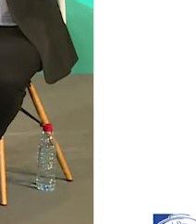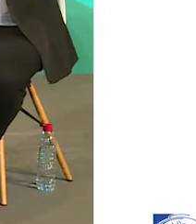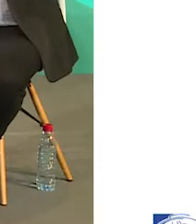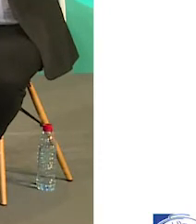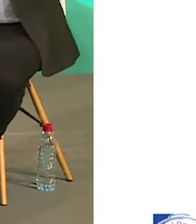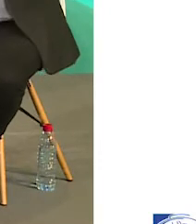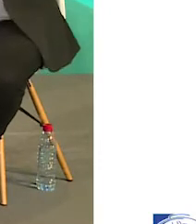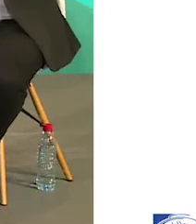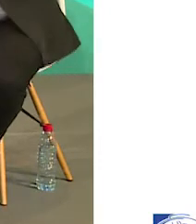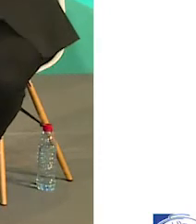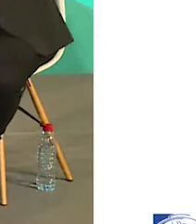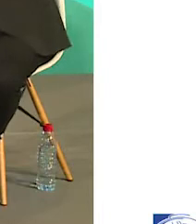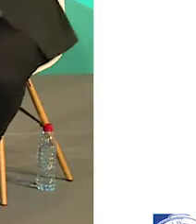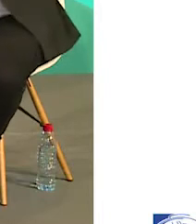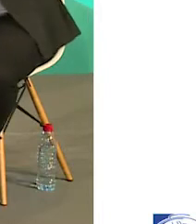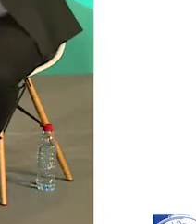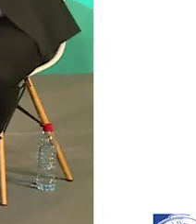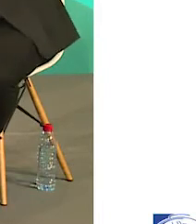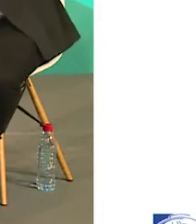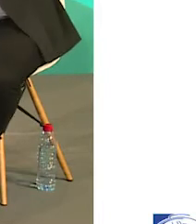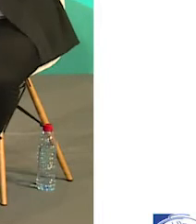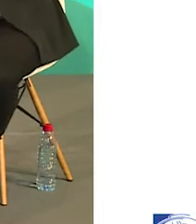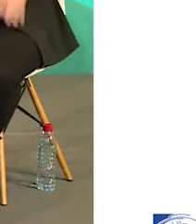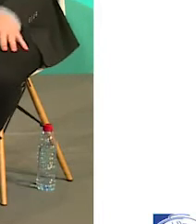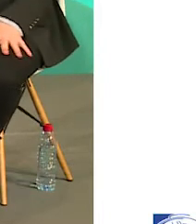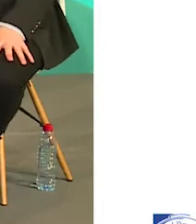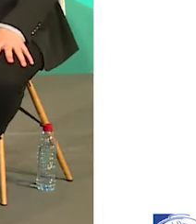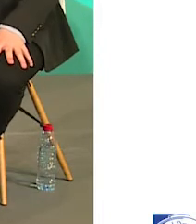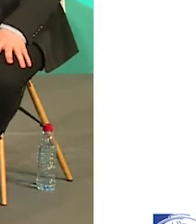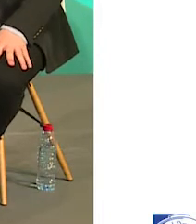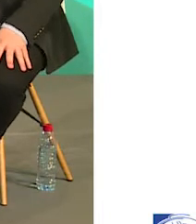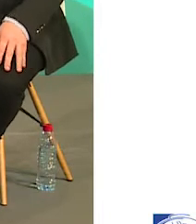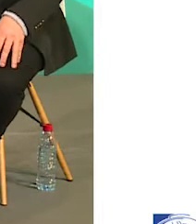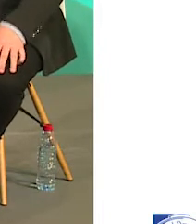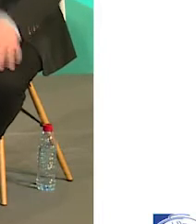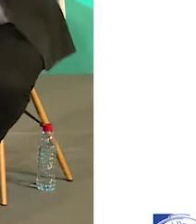Excusez-moi, je vais. Non, moi je suis prête à parler. Je suis désolée, je ne peux pas distribuer parce qu'on voit pas bien la salle avec les lumières.